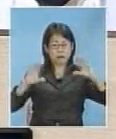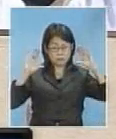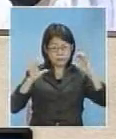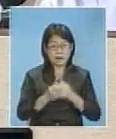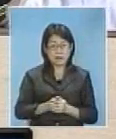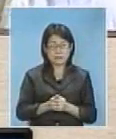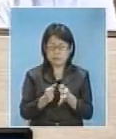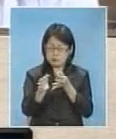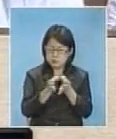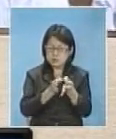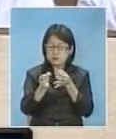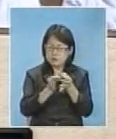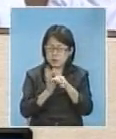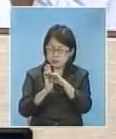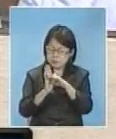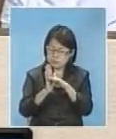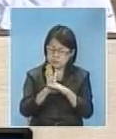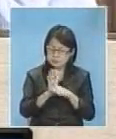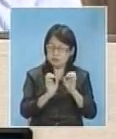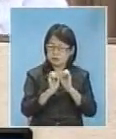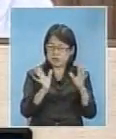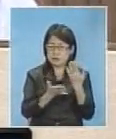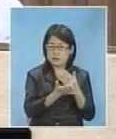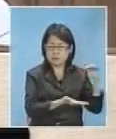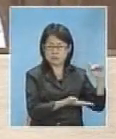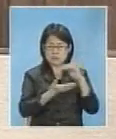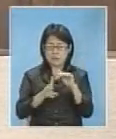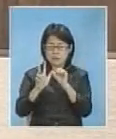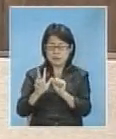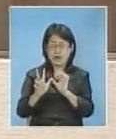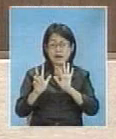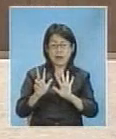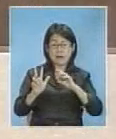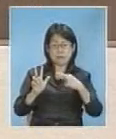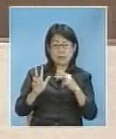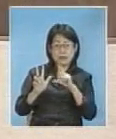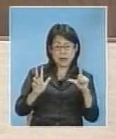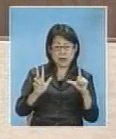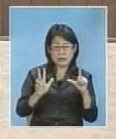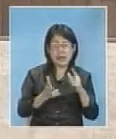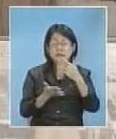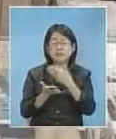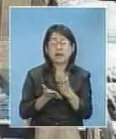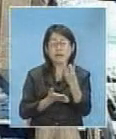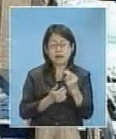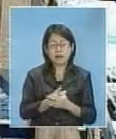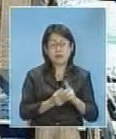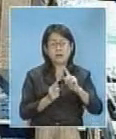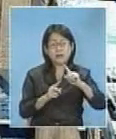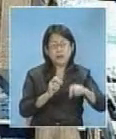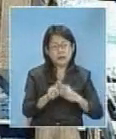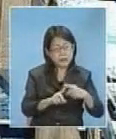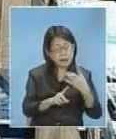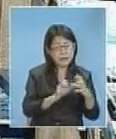ความชัดเจนว่าจะใช้เม็ดเงิน 350,000 ล้านนี้อย่างไรเมื่อใดให้กับฝ่ายค้านหรือให้กับสภาได้มีโอกาสพิจ